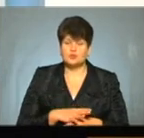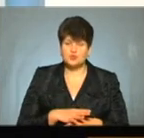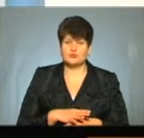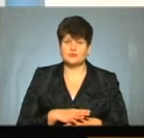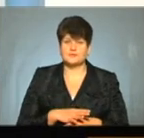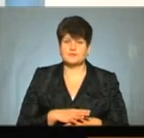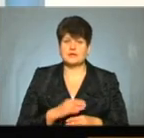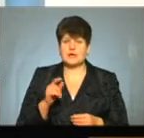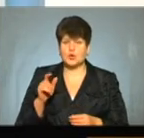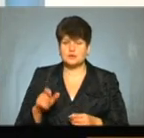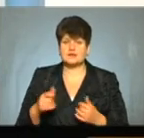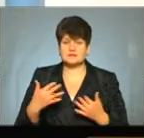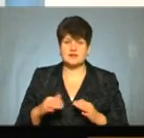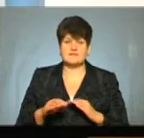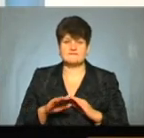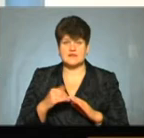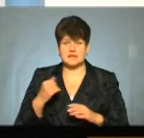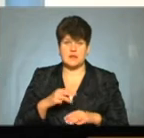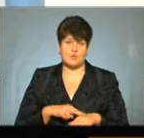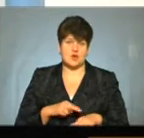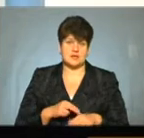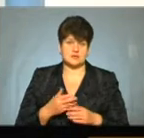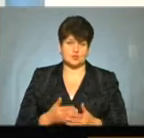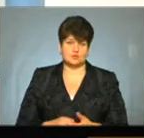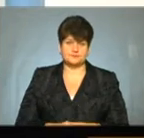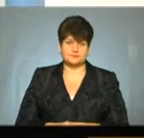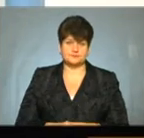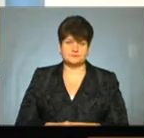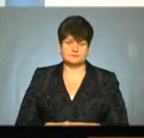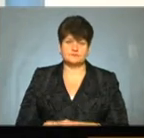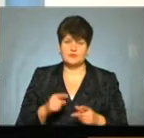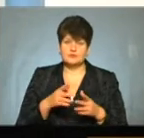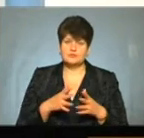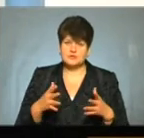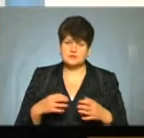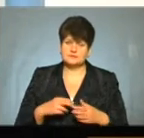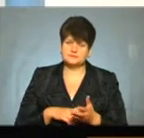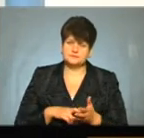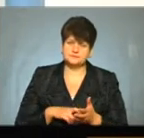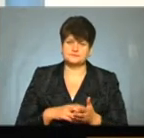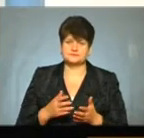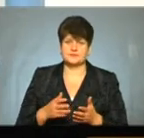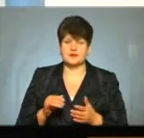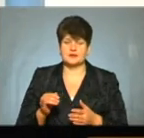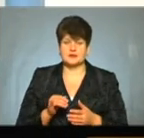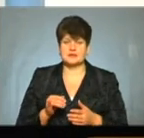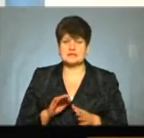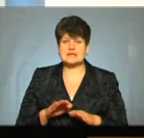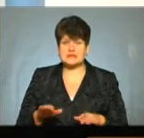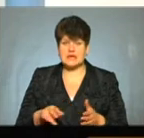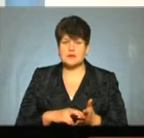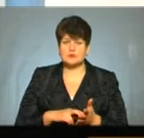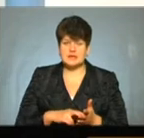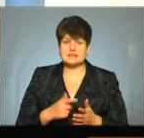і людина вже викликала тоді поліцію. Вони переважно залякані і бояться, і за дітей бояться,